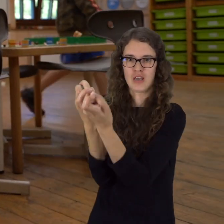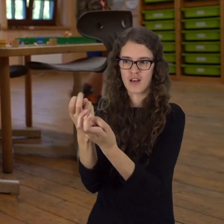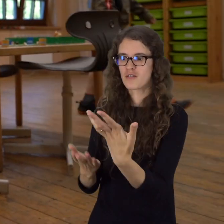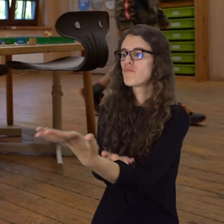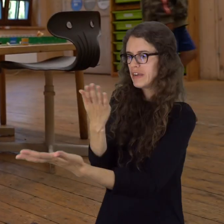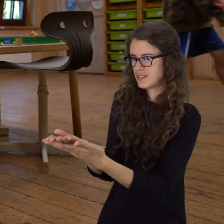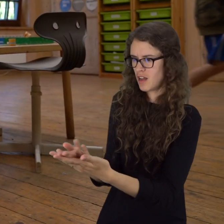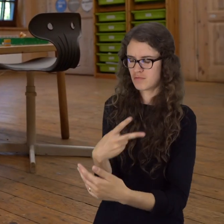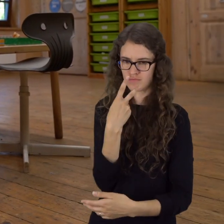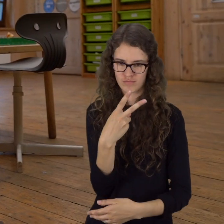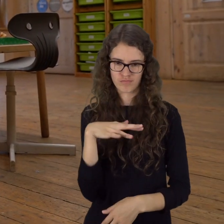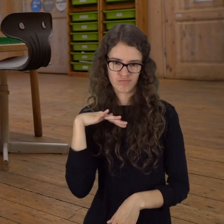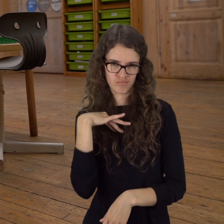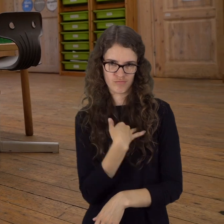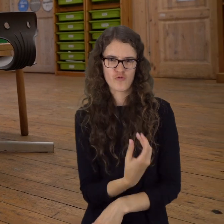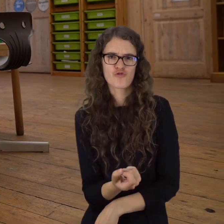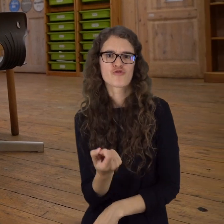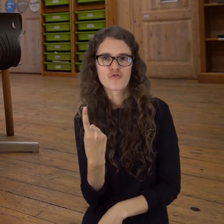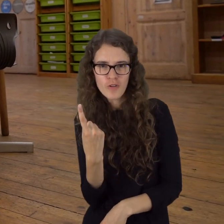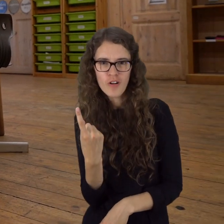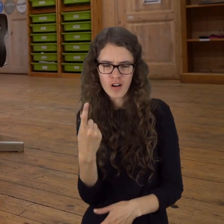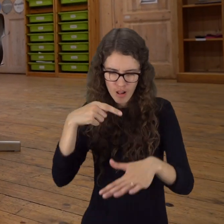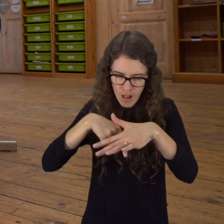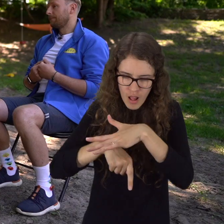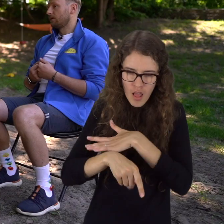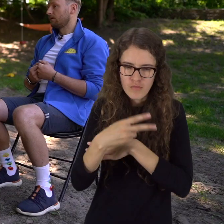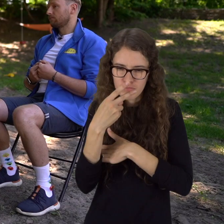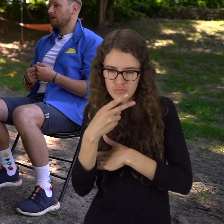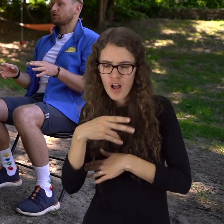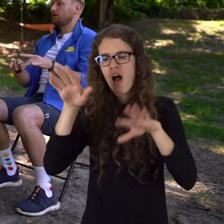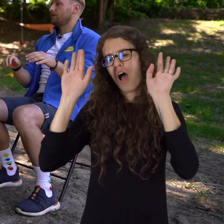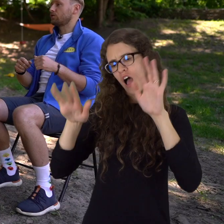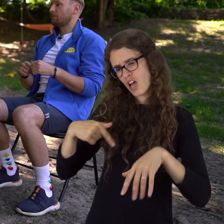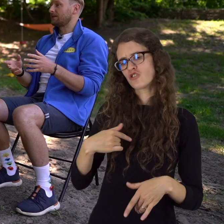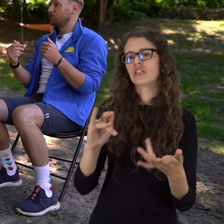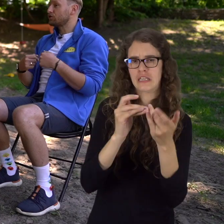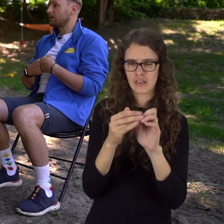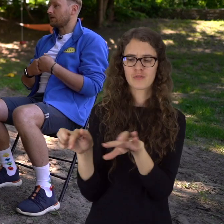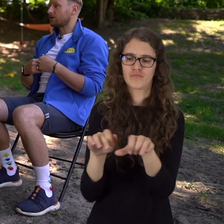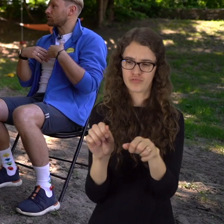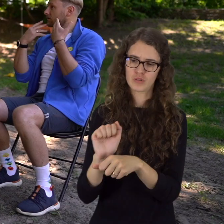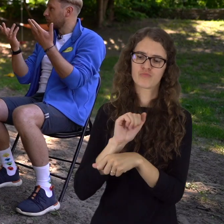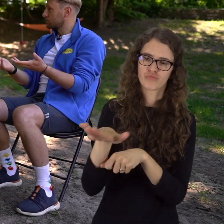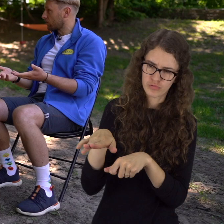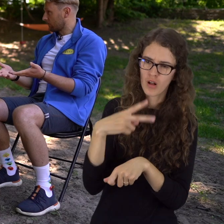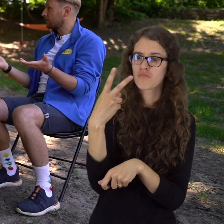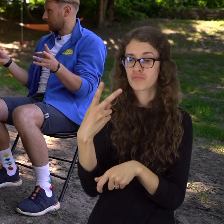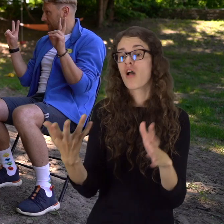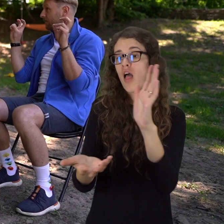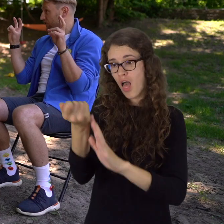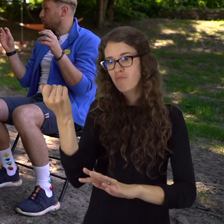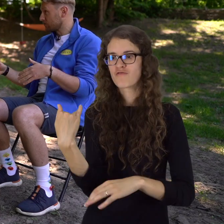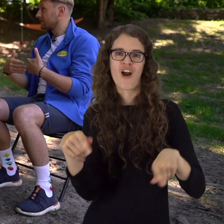gavo, iš kur jisai taip išgirda, iš kur jisai prado ir paskui kai pradedi gilintis, tai aš ten įvedžiau, man ten išmetė ir aš iš kartai nu ir cituoju, nu va